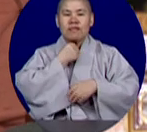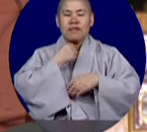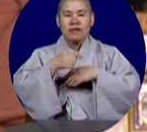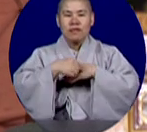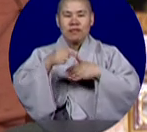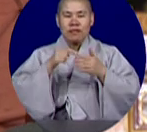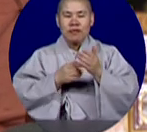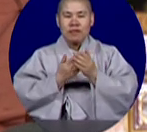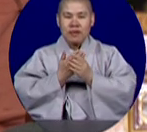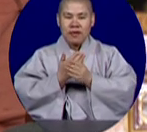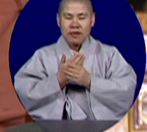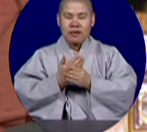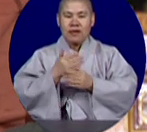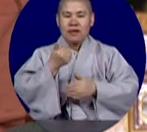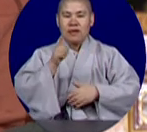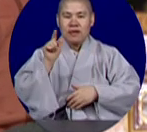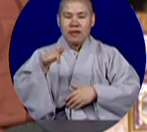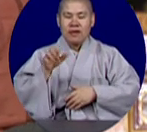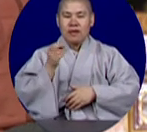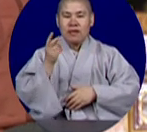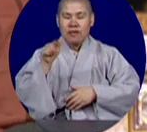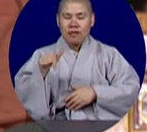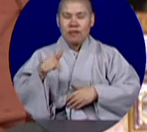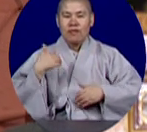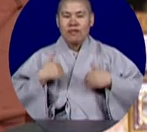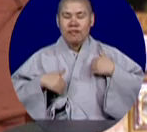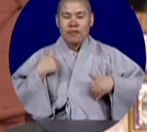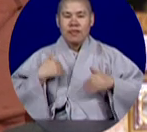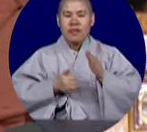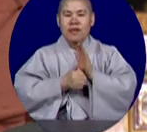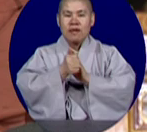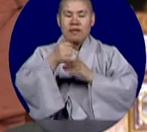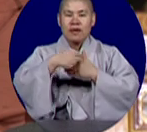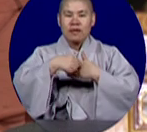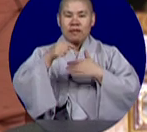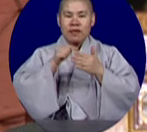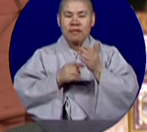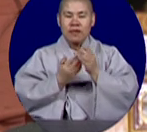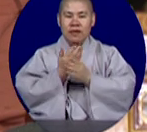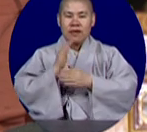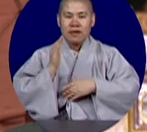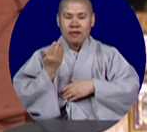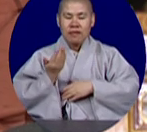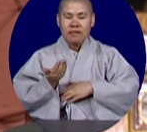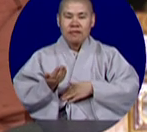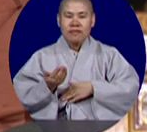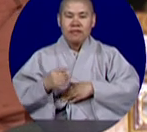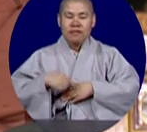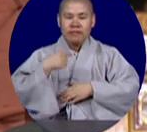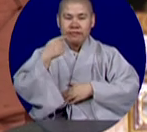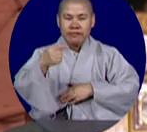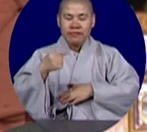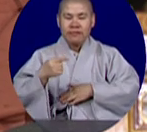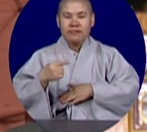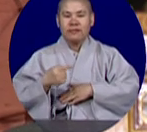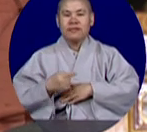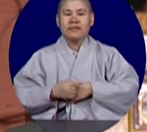그걸 낙욕이라고 그래요. 즐겁게 하고자 하는 희망심이 생긴다. 이제 그 다음에는